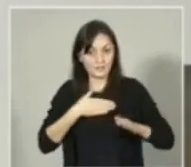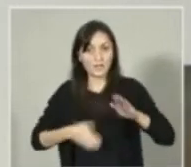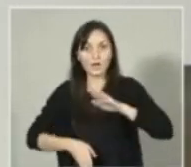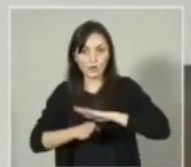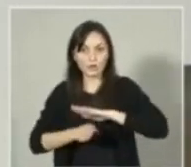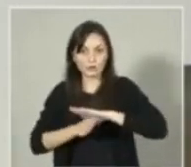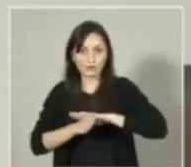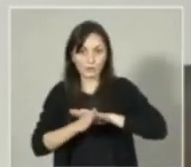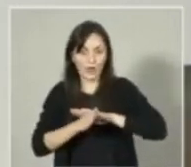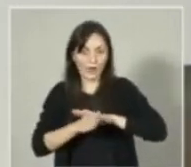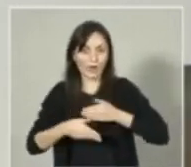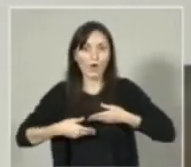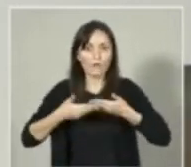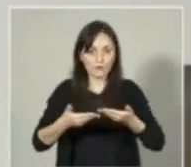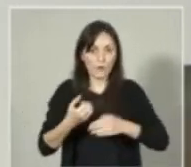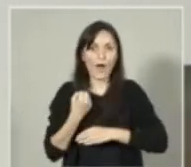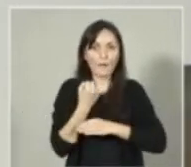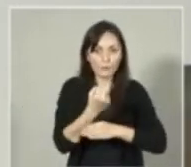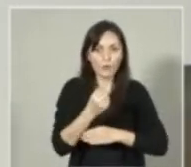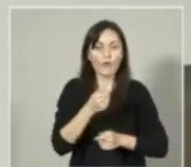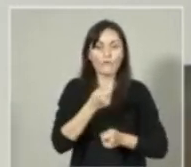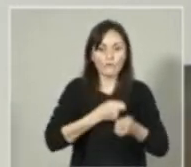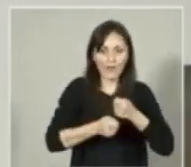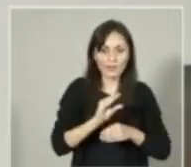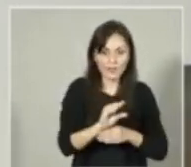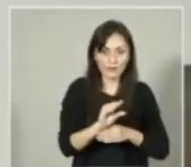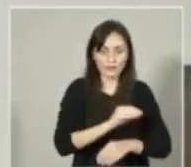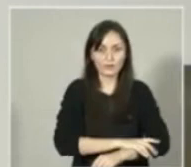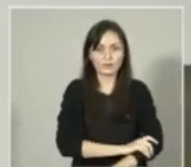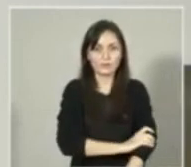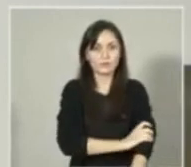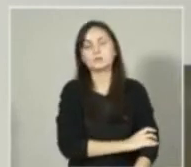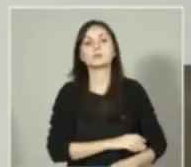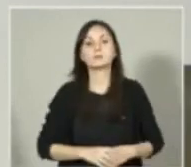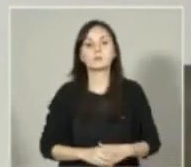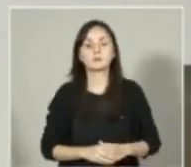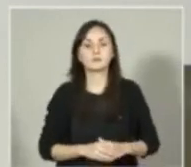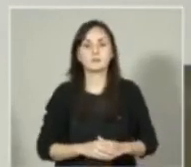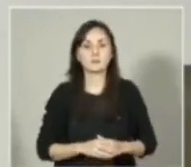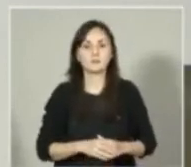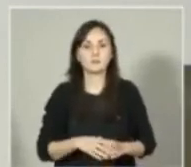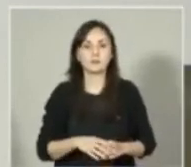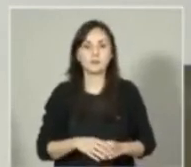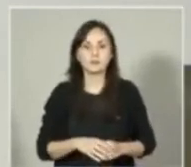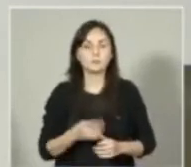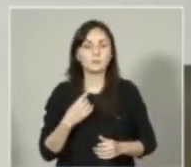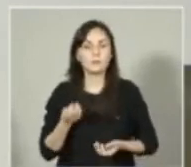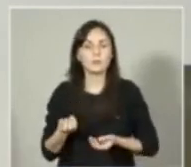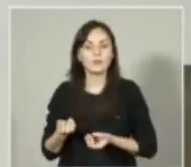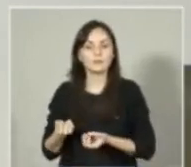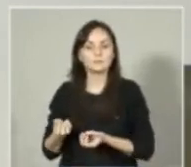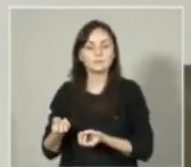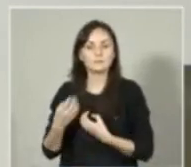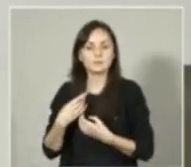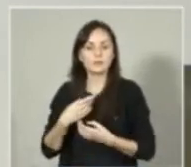Pensen seguir oferint-los suport financer? Quina explicació pot oferir-nos per justificar una inversió d'aquest tipus per part del banc